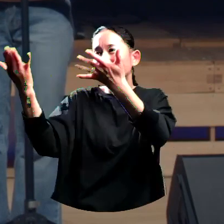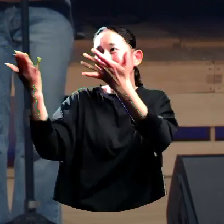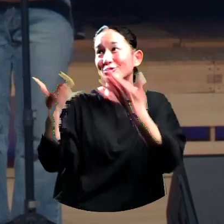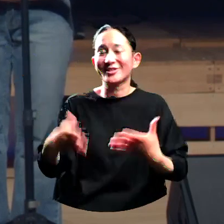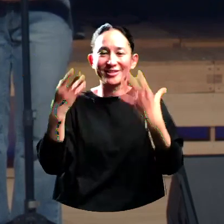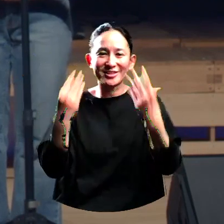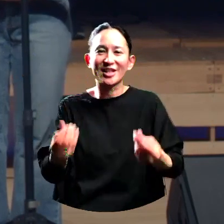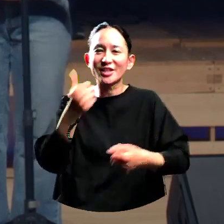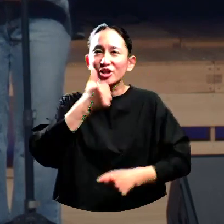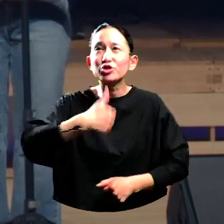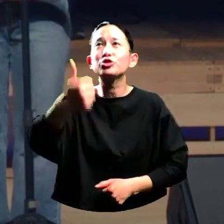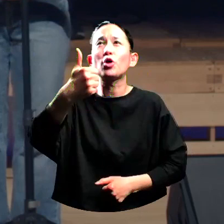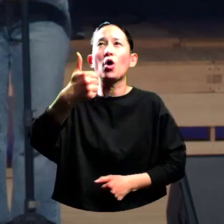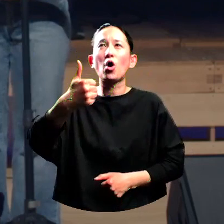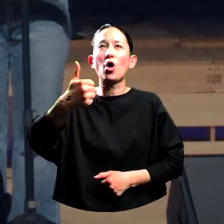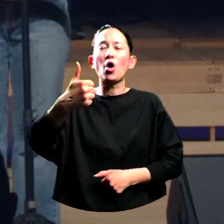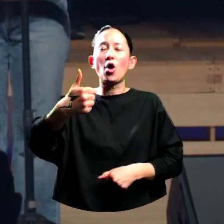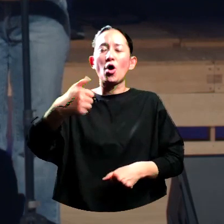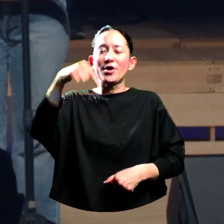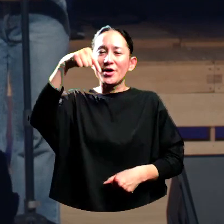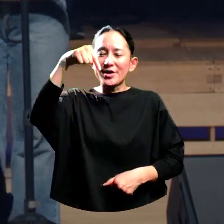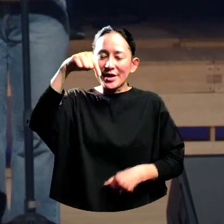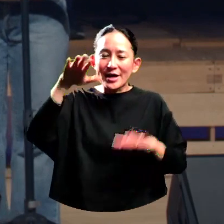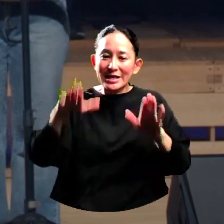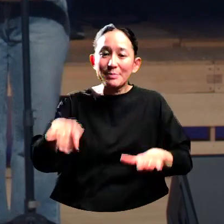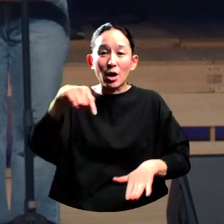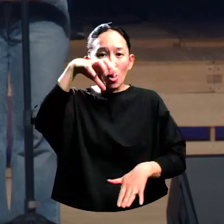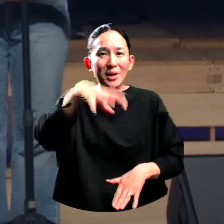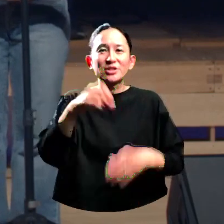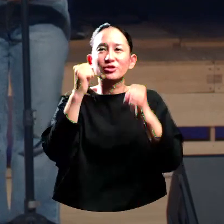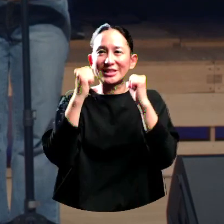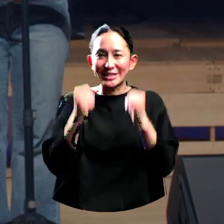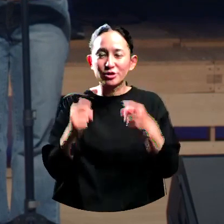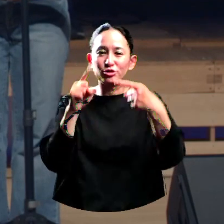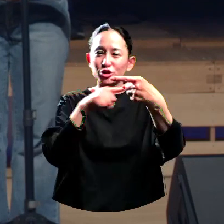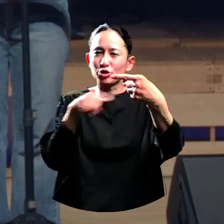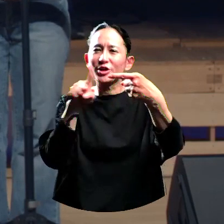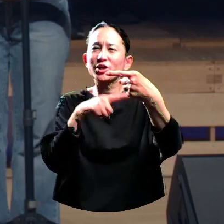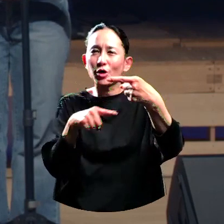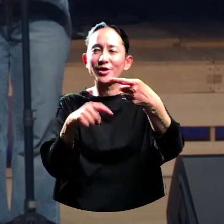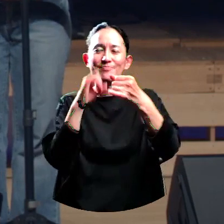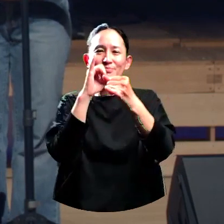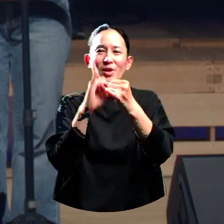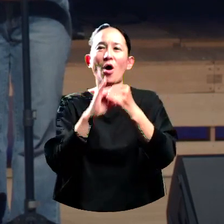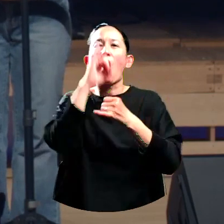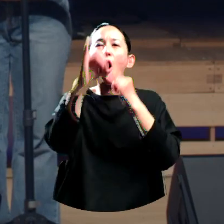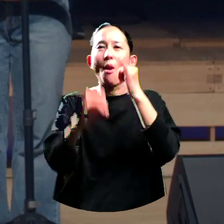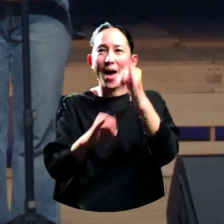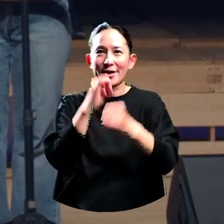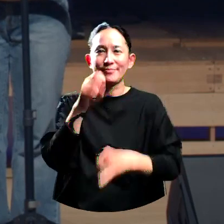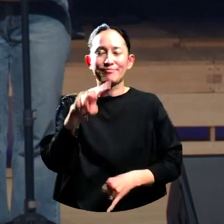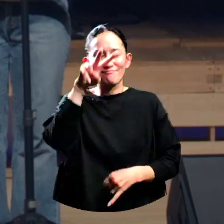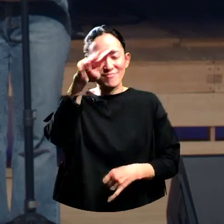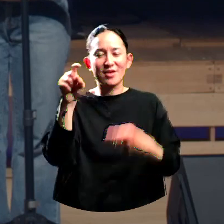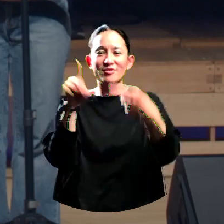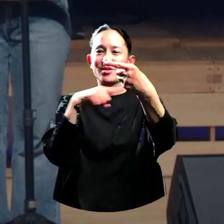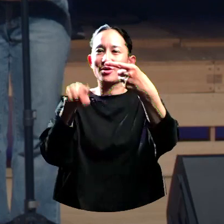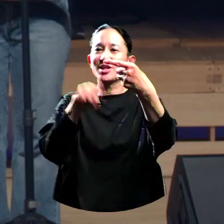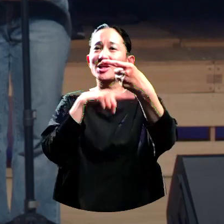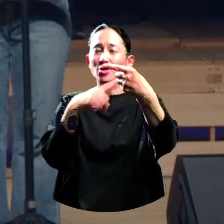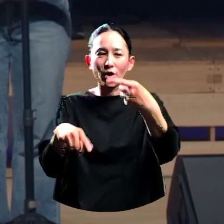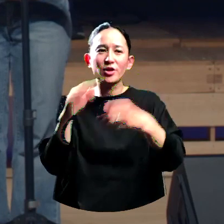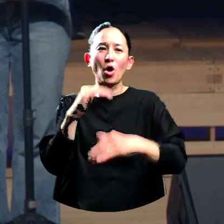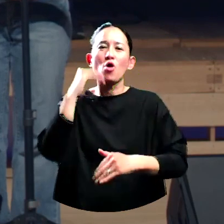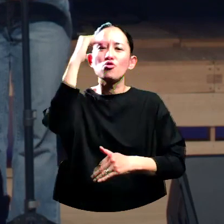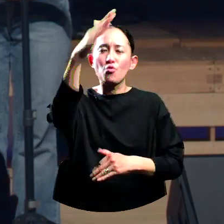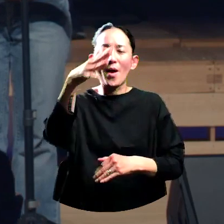us. 今日ここにいるお一人お一人の上に、またオンラインで礼拝を共に捧げてくださっているお一人お一人の上に、復活の喜びと